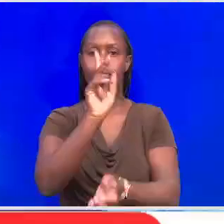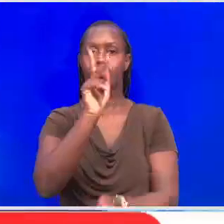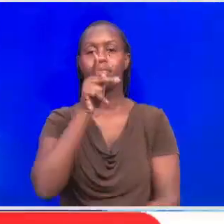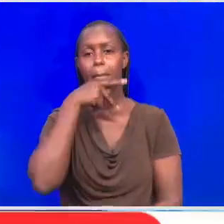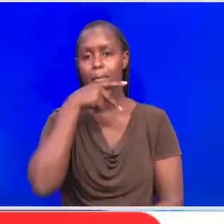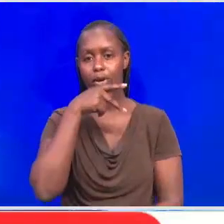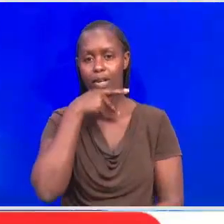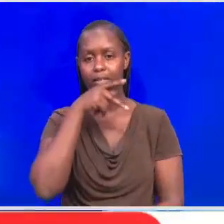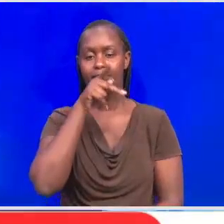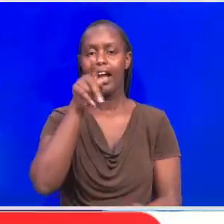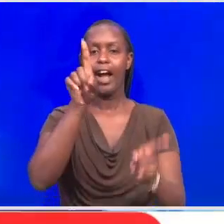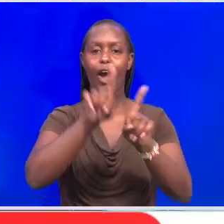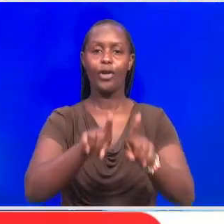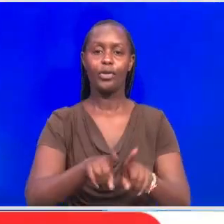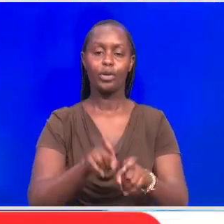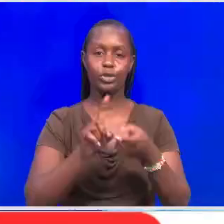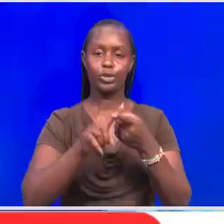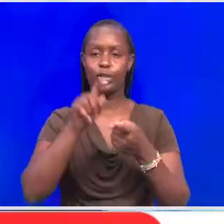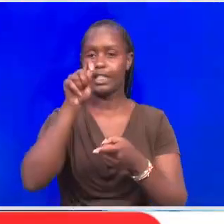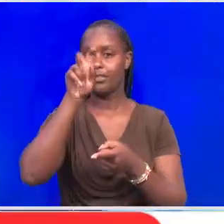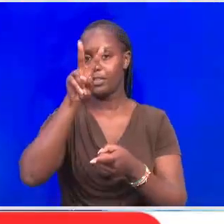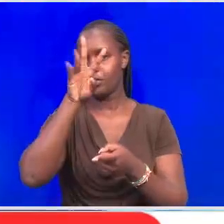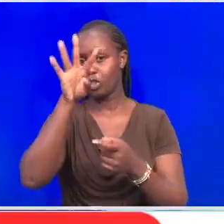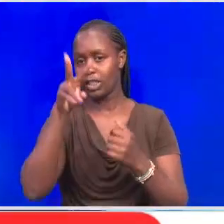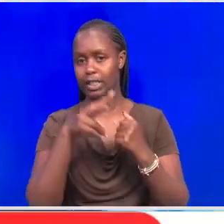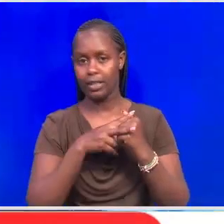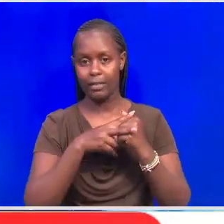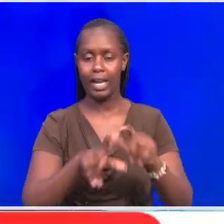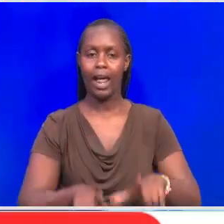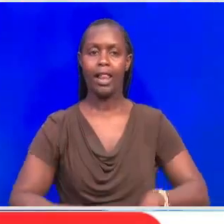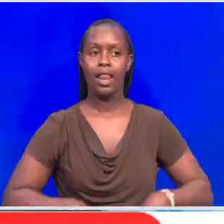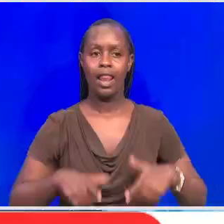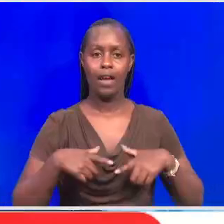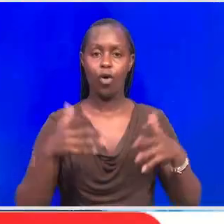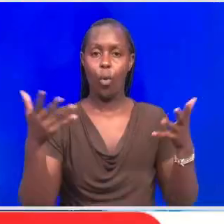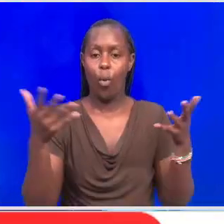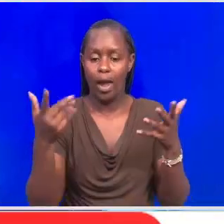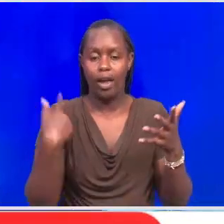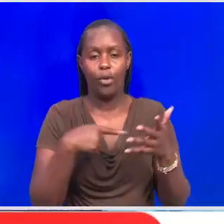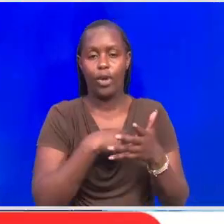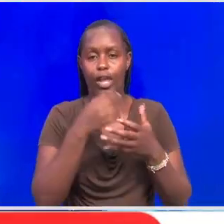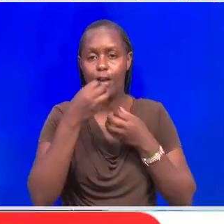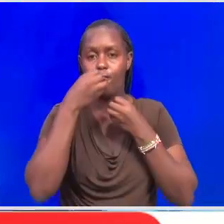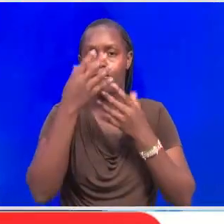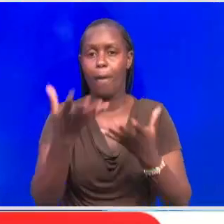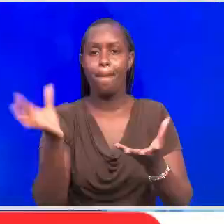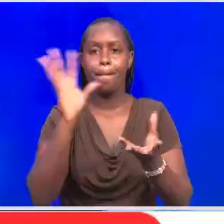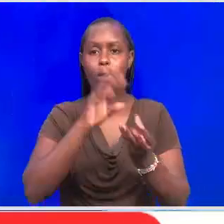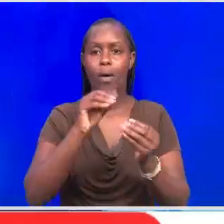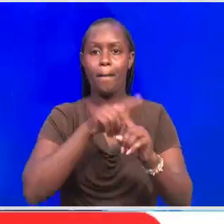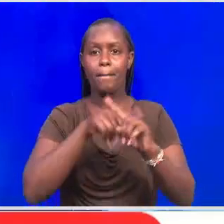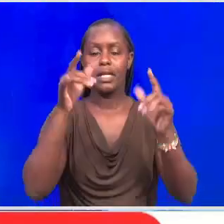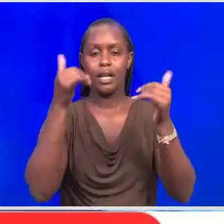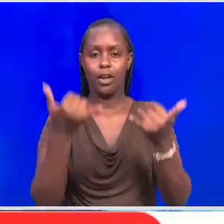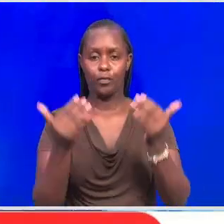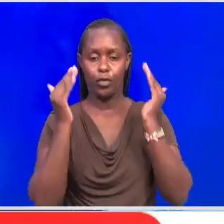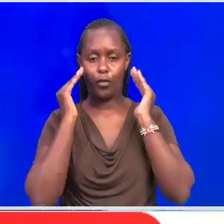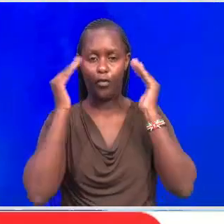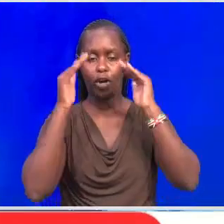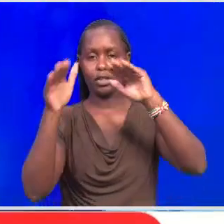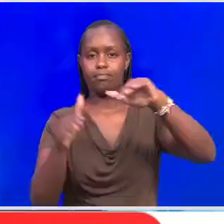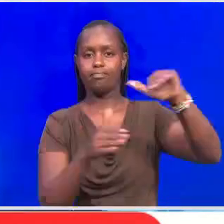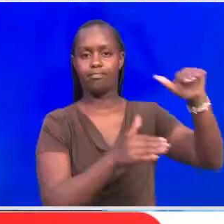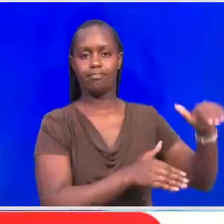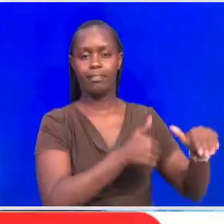@PauKirobiaTV47KE na kwa mtandao wa Facebook ni TV47 Live, na ambapo tutakuwa tunakujuza mengi zaidi. Lakini kwa sasa wacha tuangazie taarifa